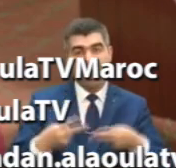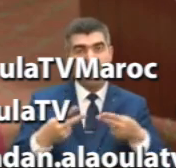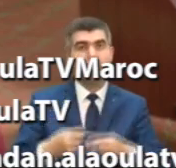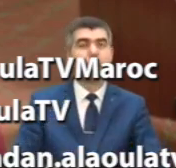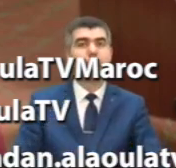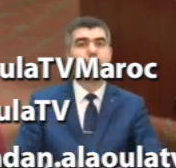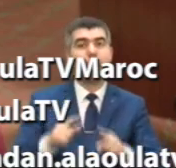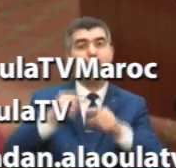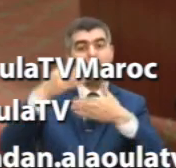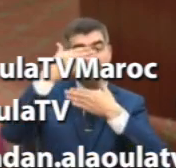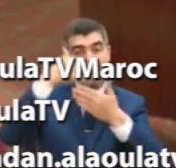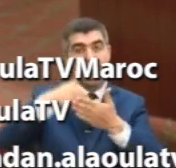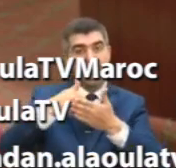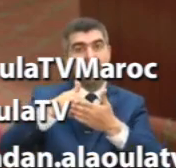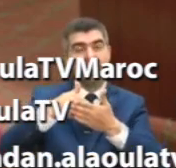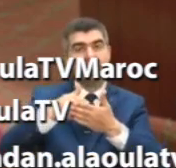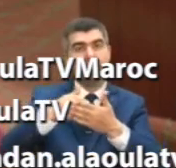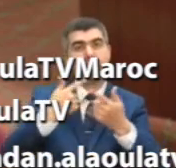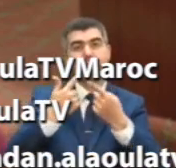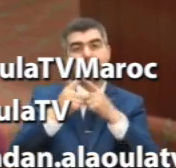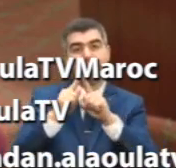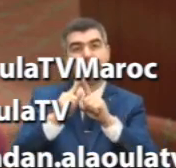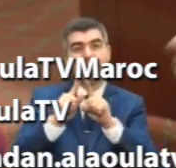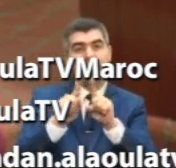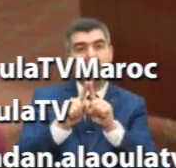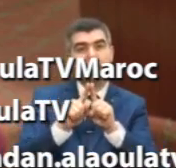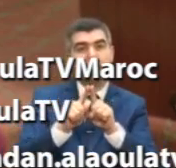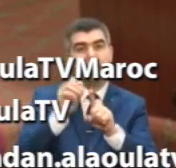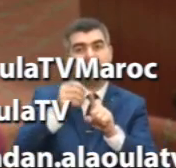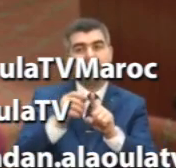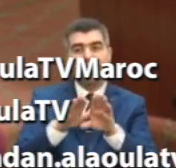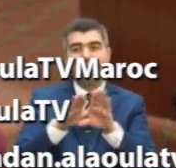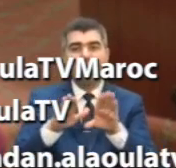أن المغرب يتمتع باستقرار وبأمن عقاري.